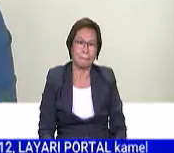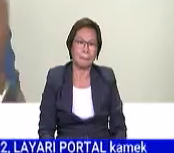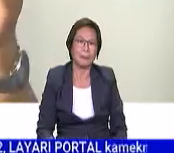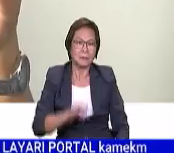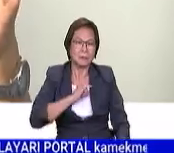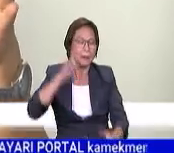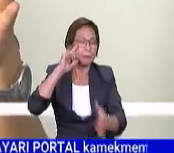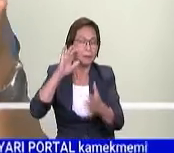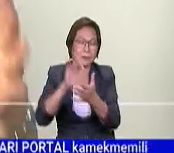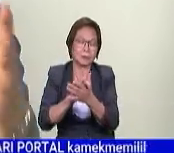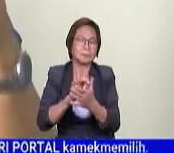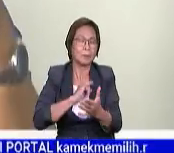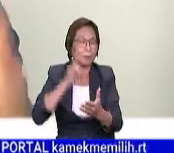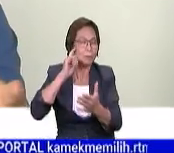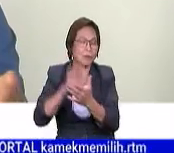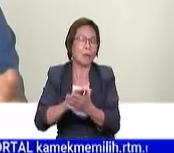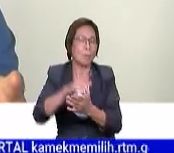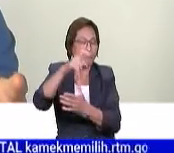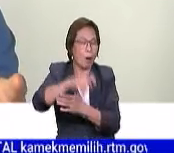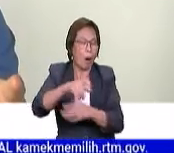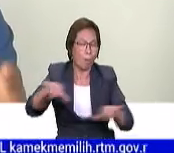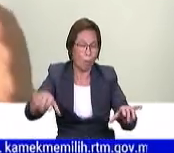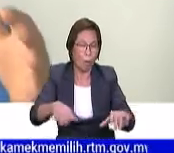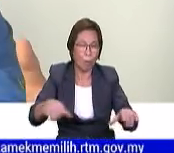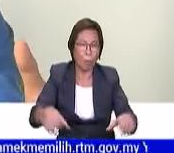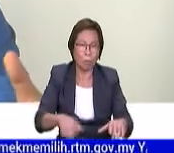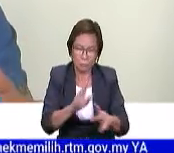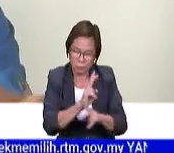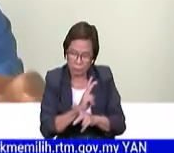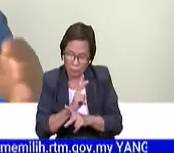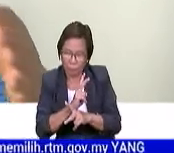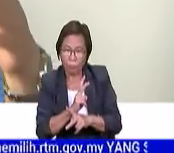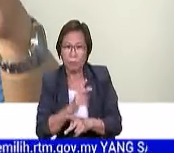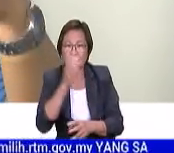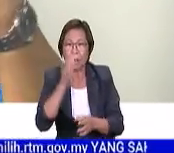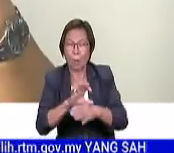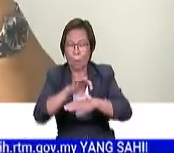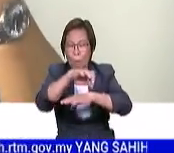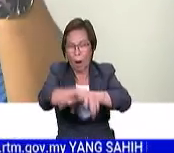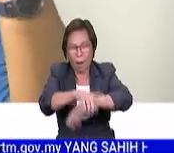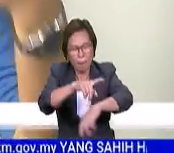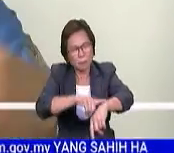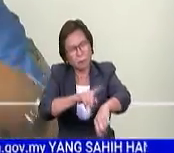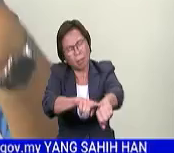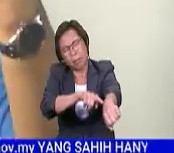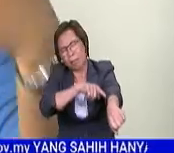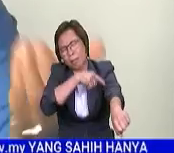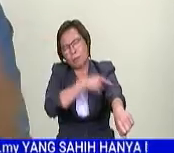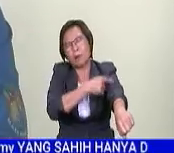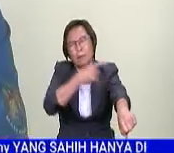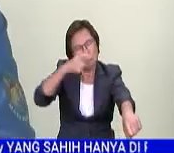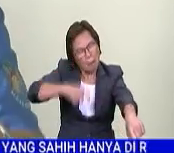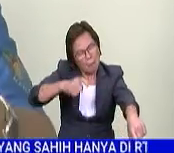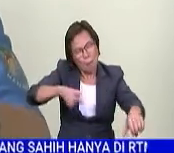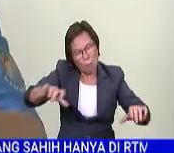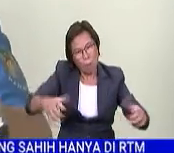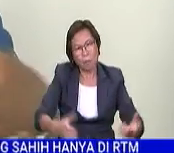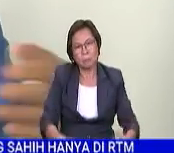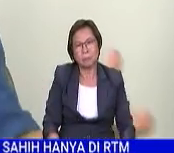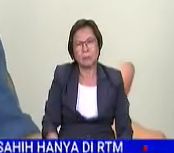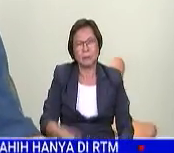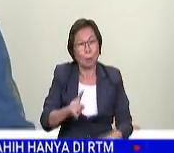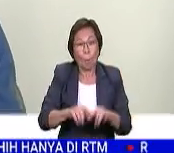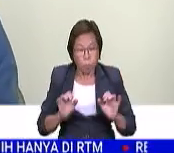Saya yakin dia kena buat secara berhati-hati. Kalau dia terpaksa mengambil masa yang panjang pun mungkin dia kena buat. Tidak boleh